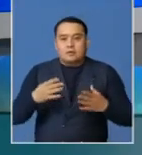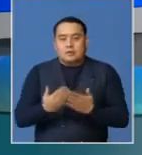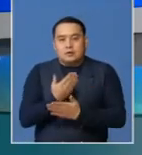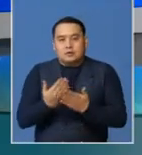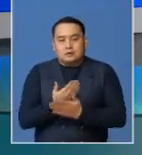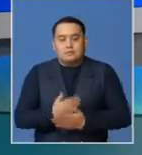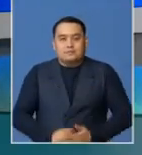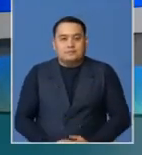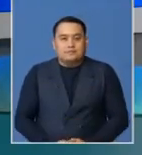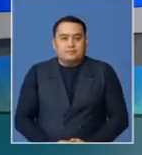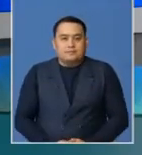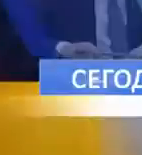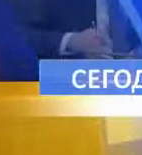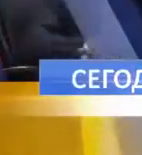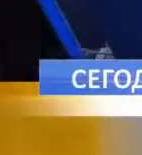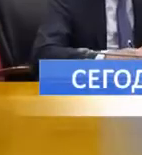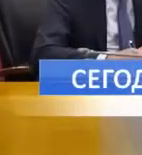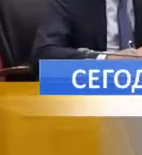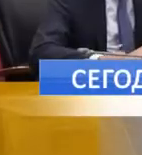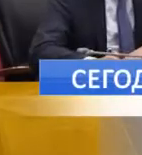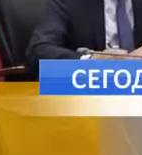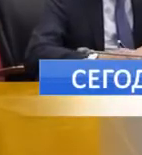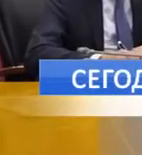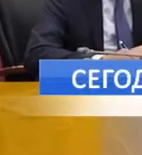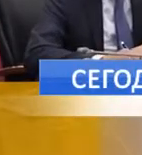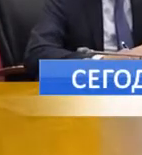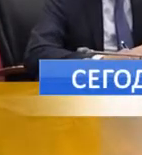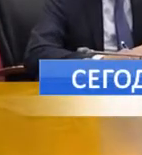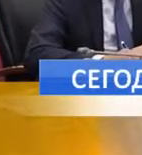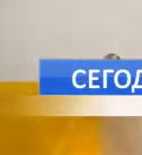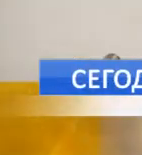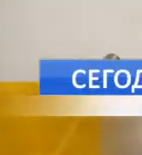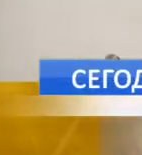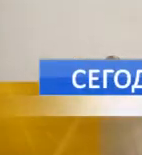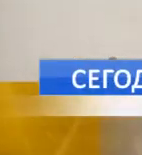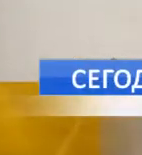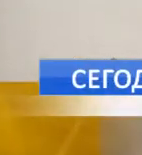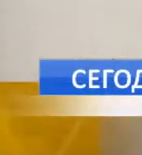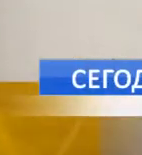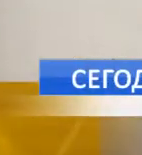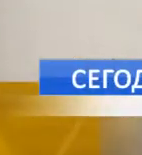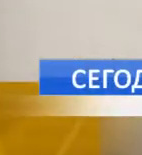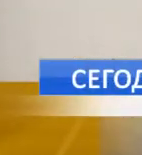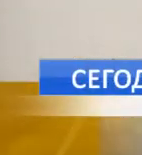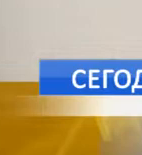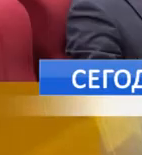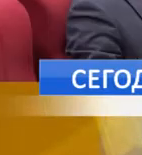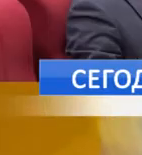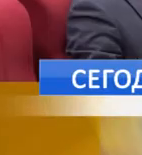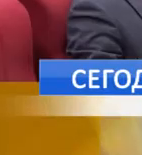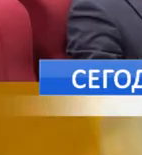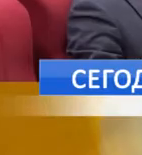о самом главном. Не терпит отлагательств. Самые актуальные проблемы районов и городов,